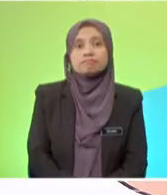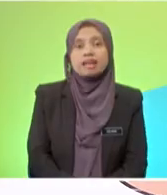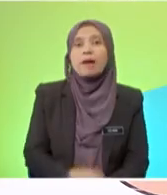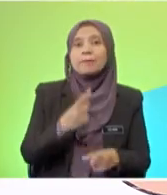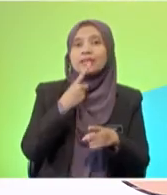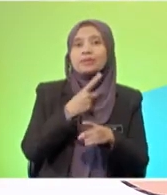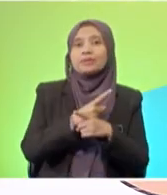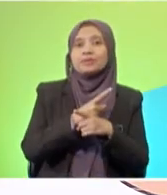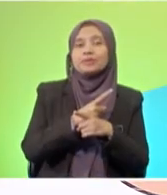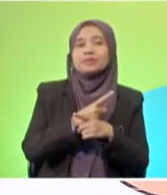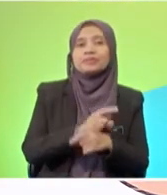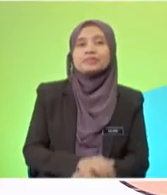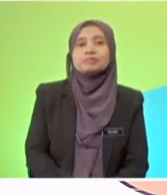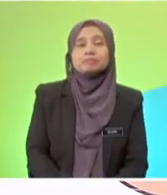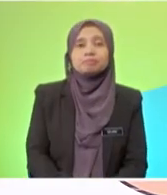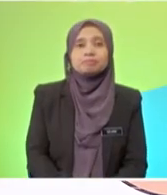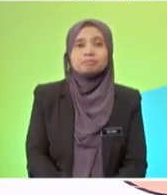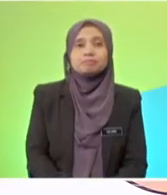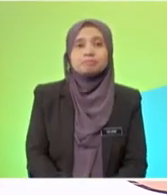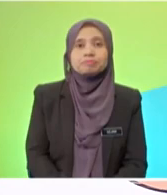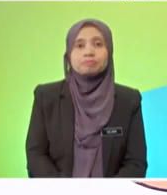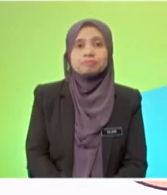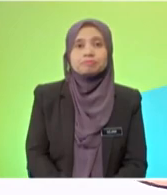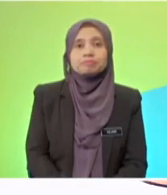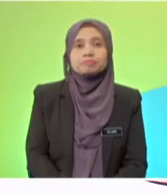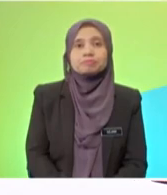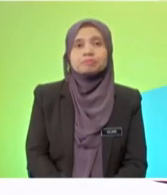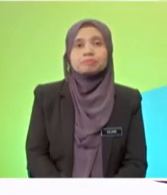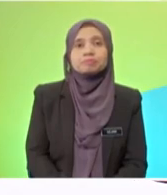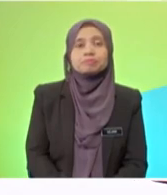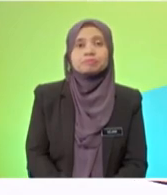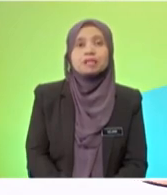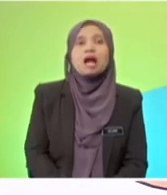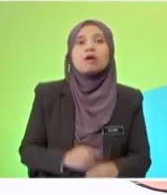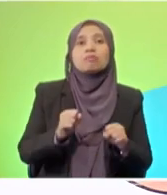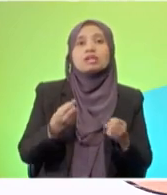betul oke betul Iya